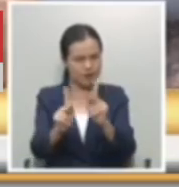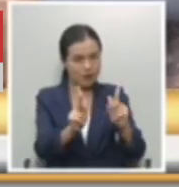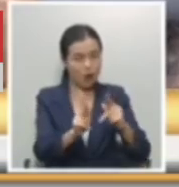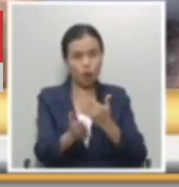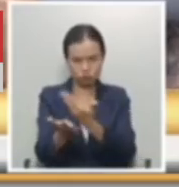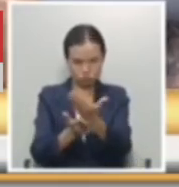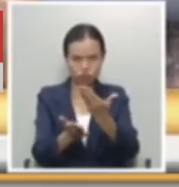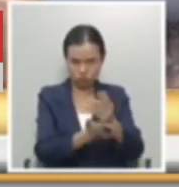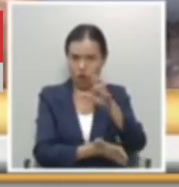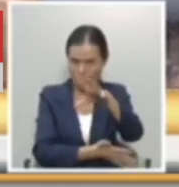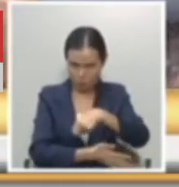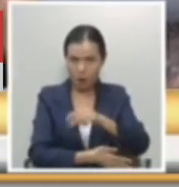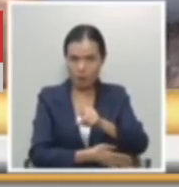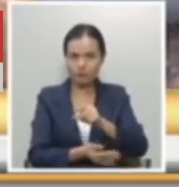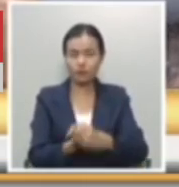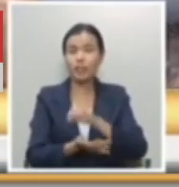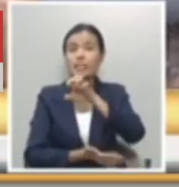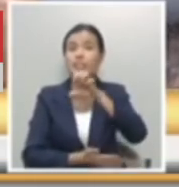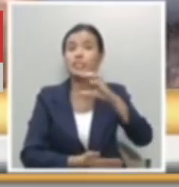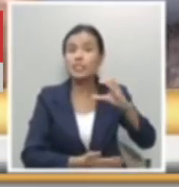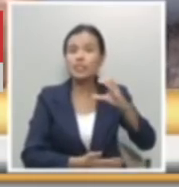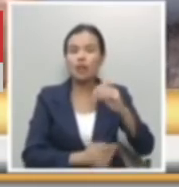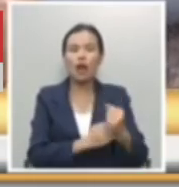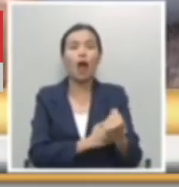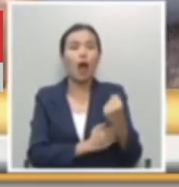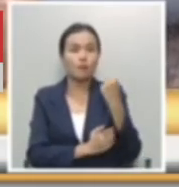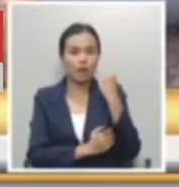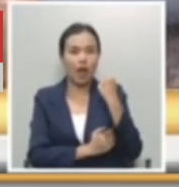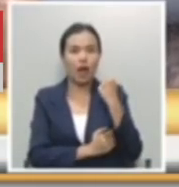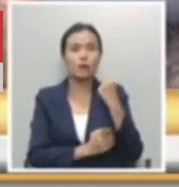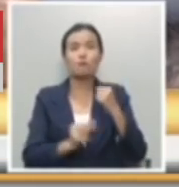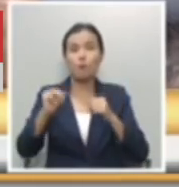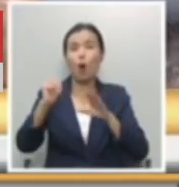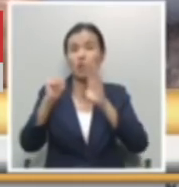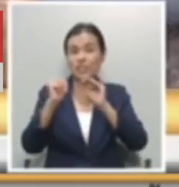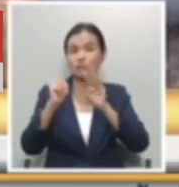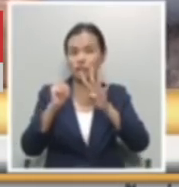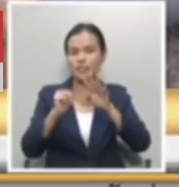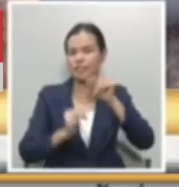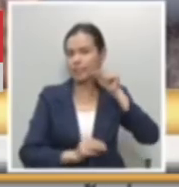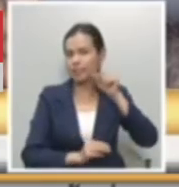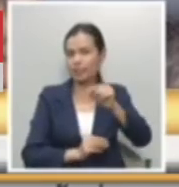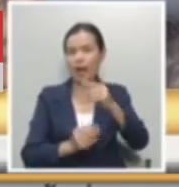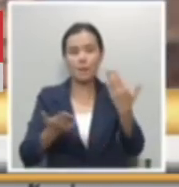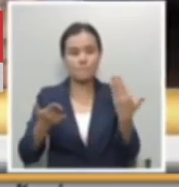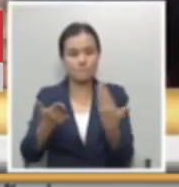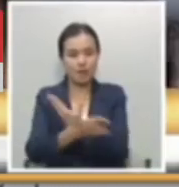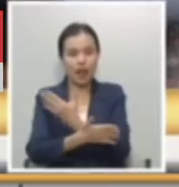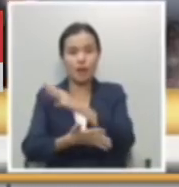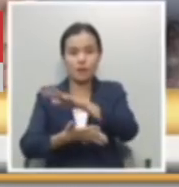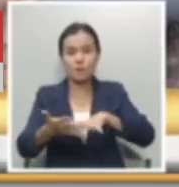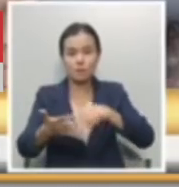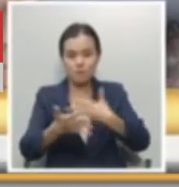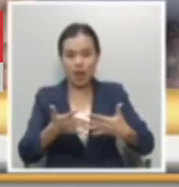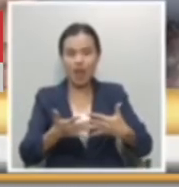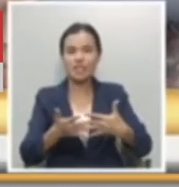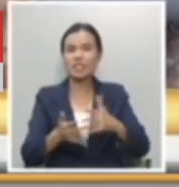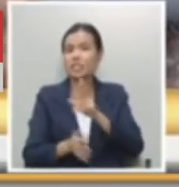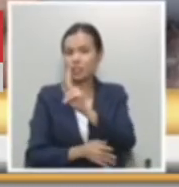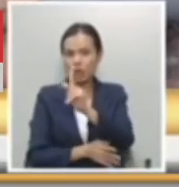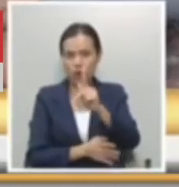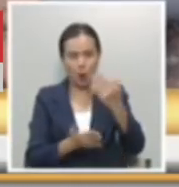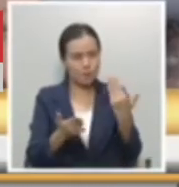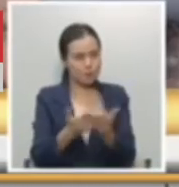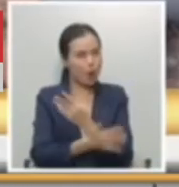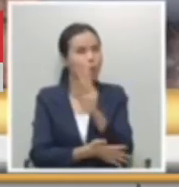ซื้อเลยเสร็จแล้วให้ EEC เนี่ยใช้อำนาจม.44สั่งเปลี่ยนผังเมืองสีเขียวเป็นสีม่วง